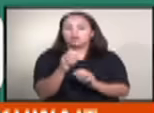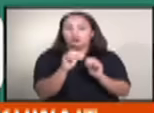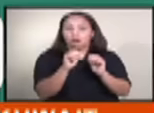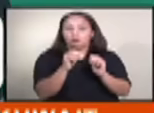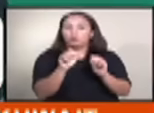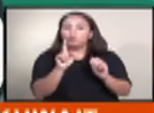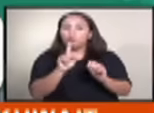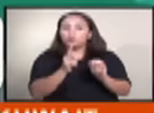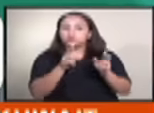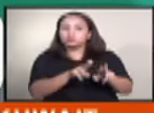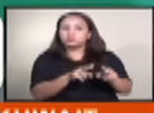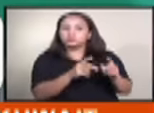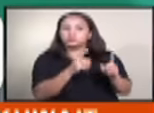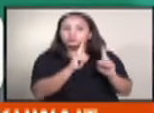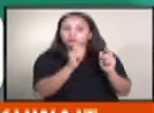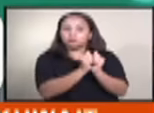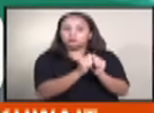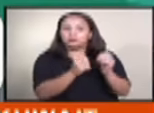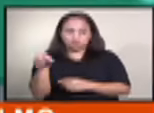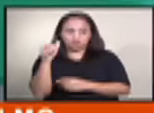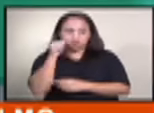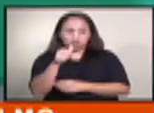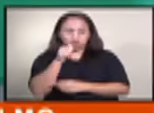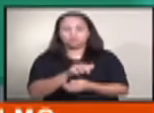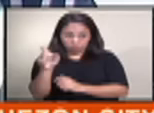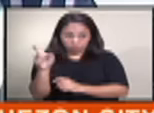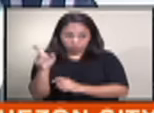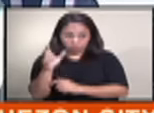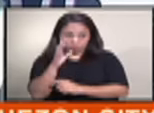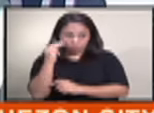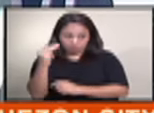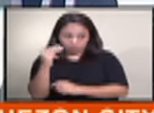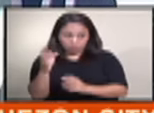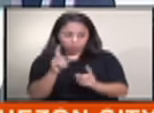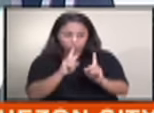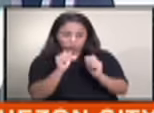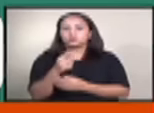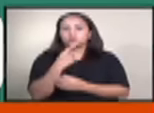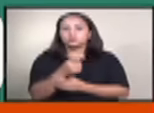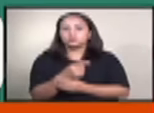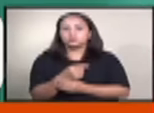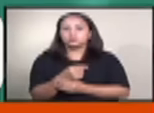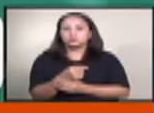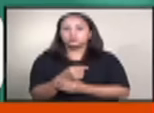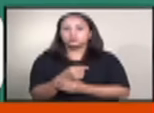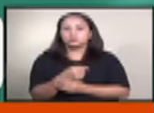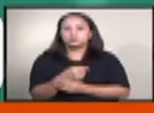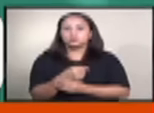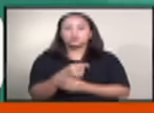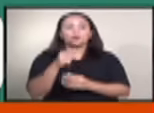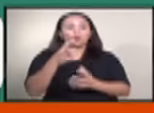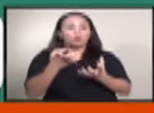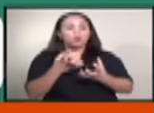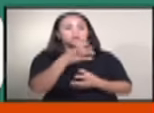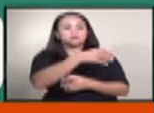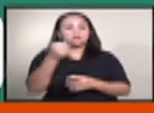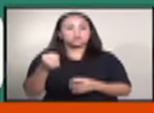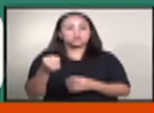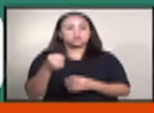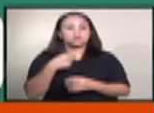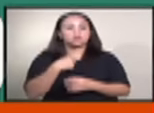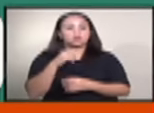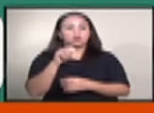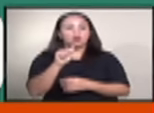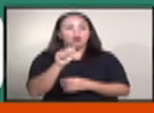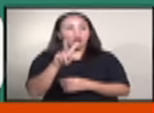po. Magandang hapon po sa inyo, Mr. Eric Mojica. Hello po, sir. Ma'am, usap kayo ni Eric. Eric, kukunin ko na